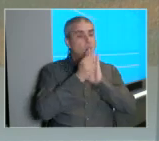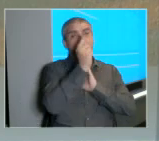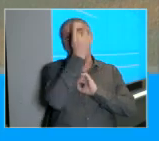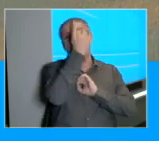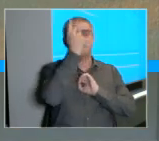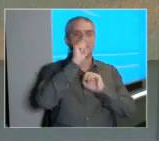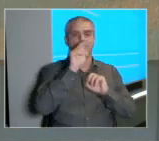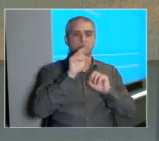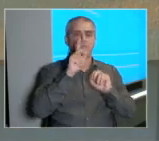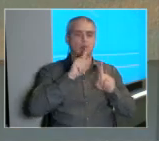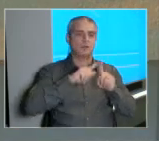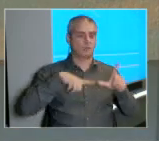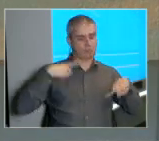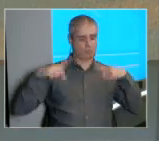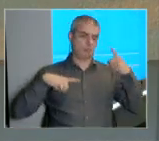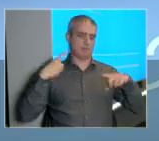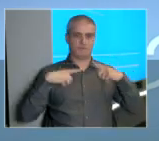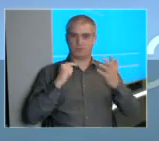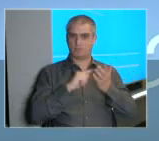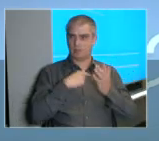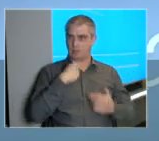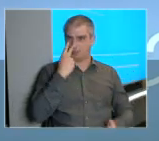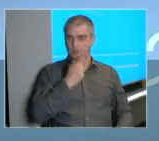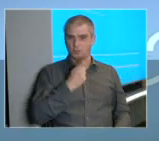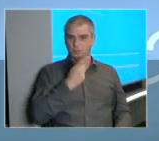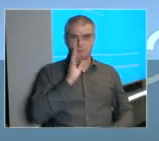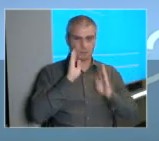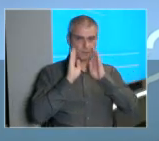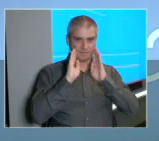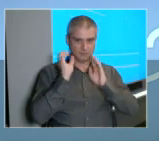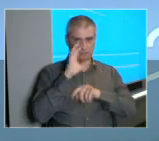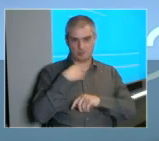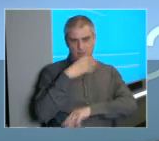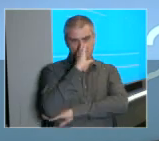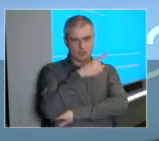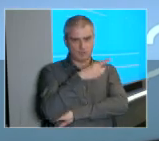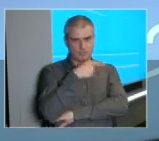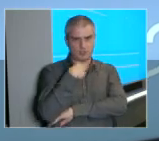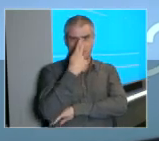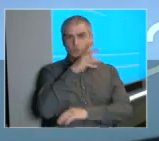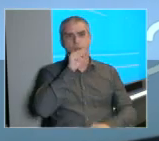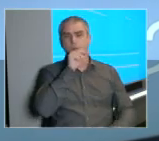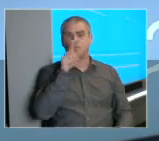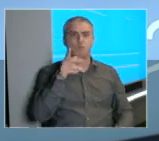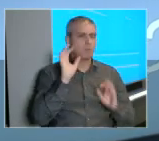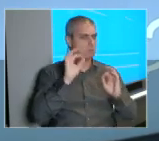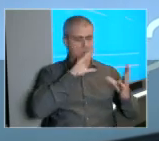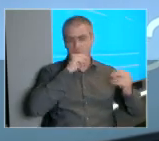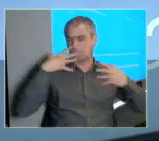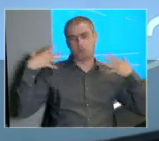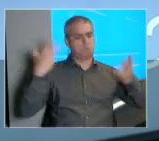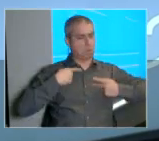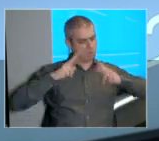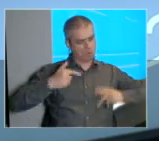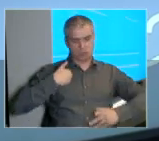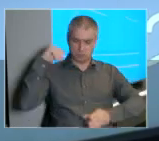מעניין ההתרברבות, כי ראינו את זה בפייסבוק לייב, אני צופה נאמן, ראיתי אותו מדבר, והוא באמת דיבר במפורש,